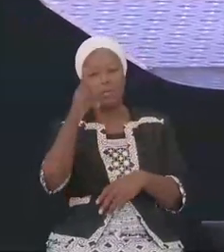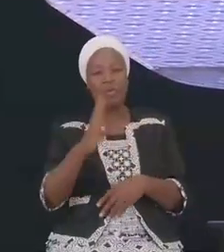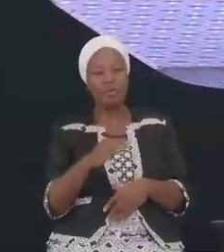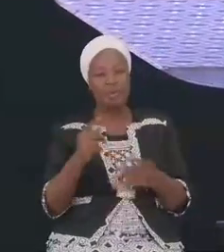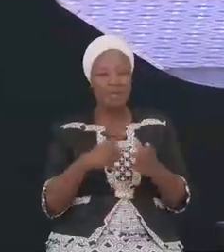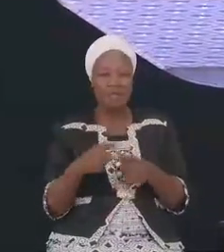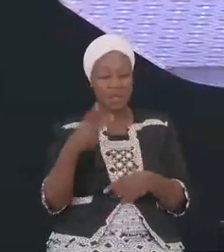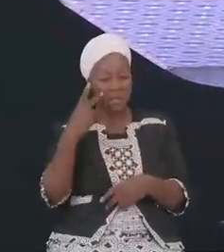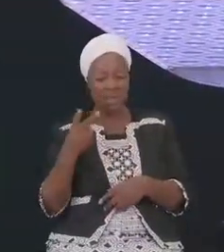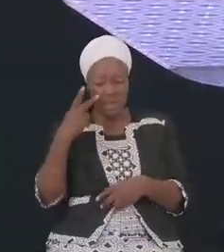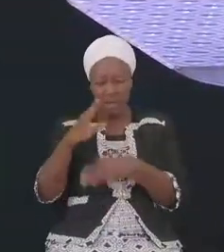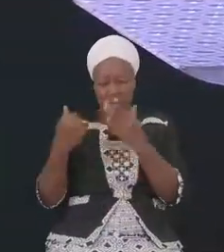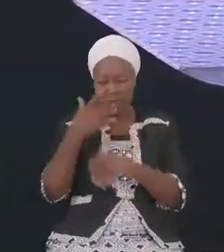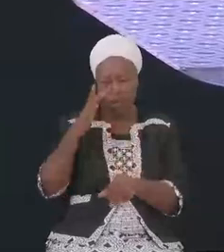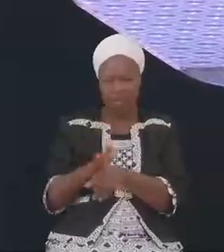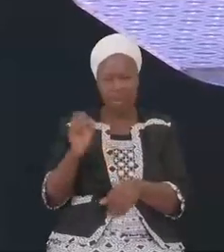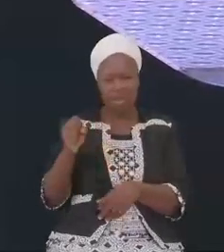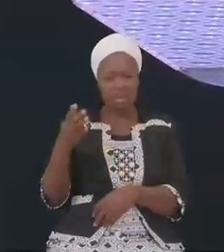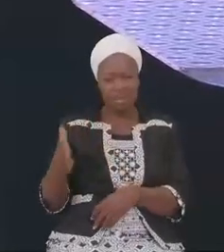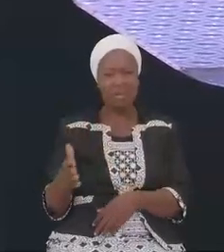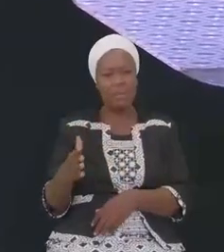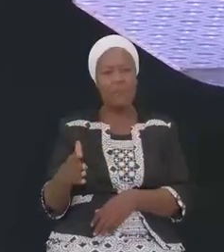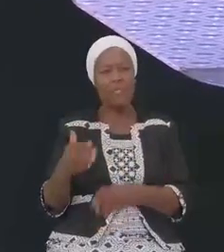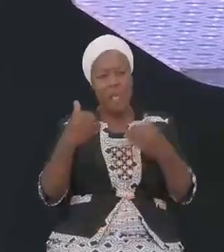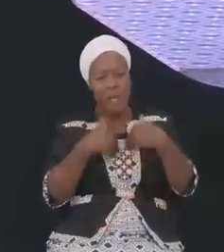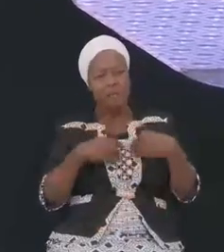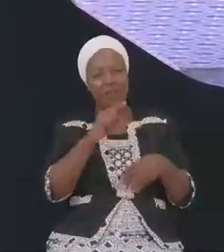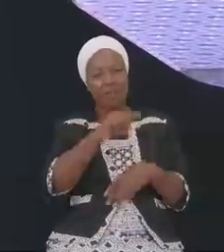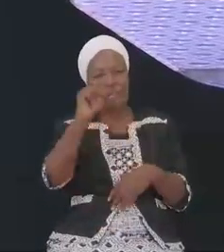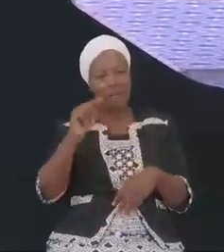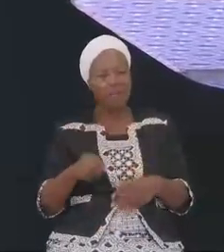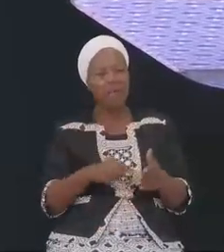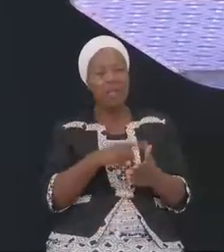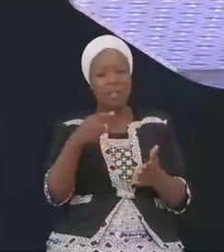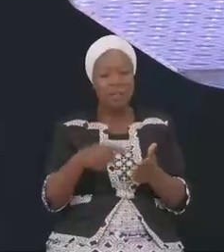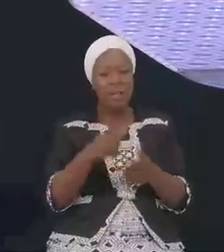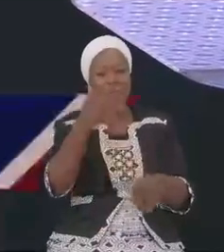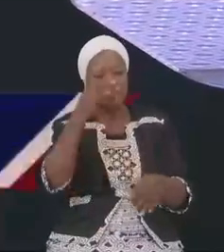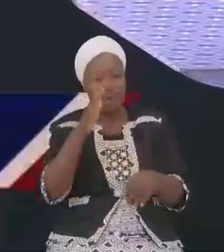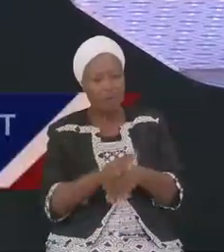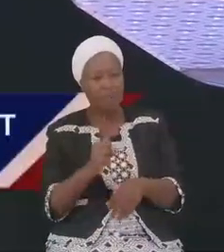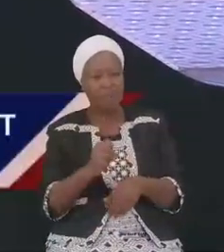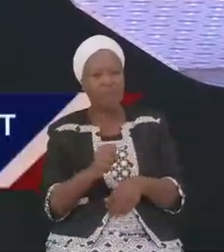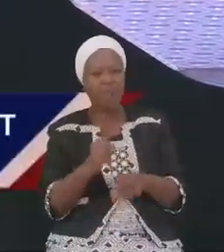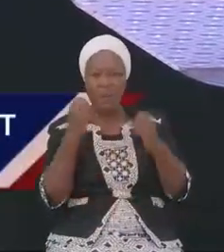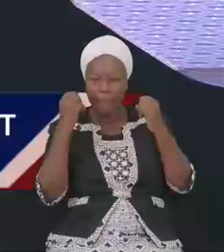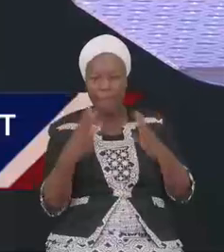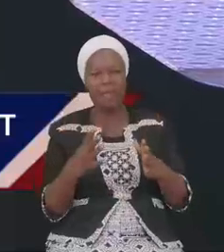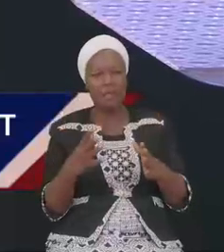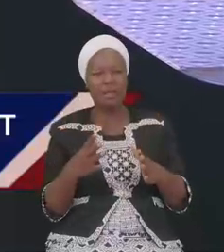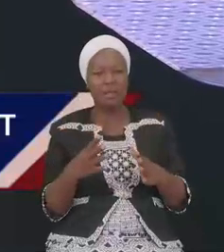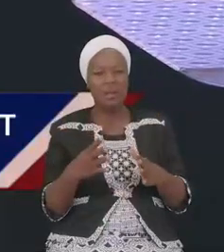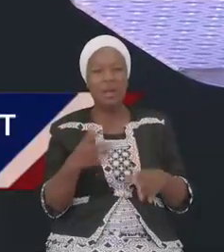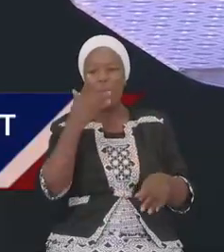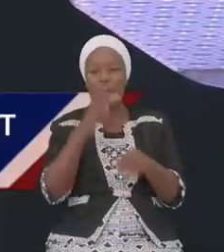les promesses que vous avez. Ayant donc de telles promesses, plurielles, la promesse du